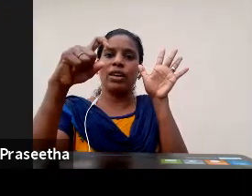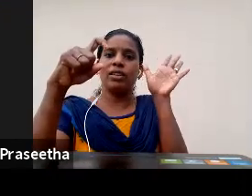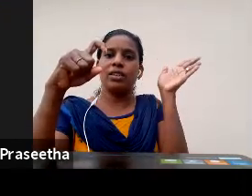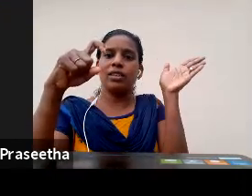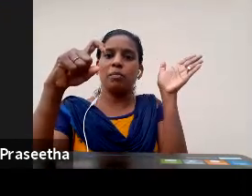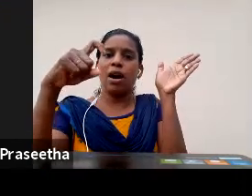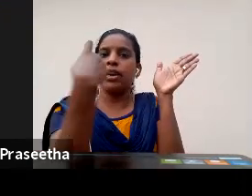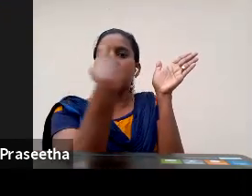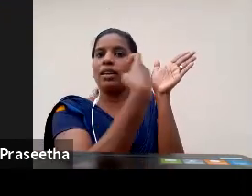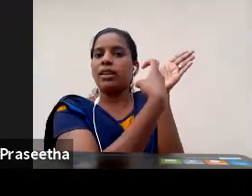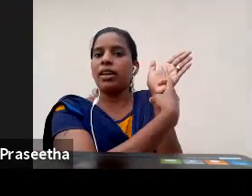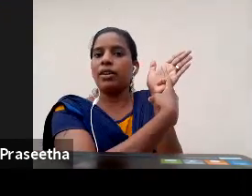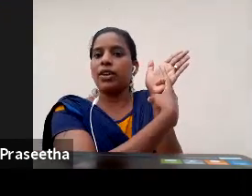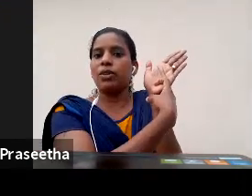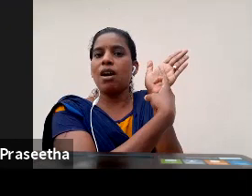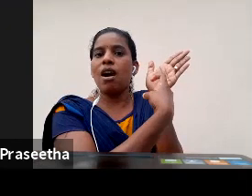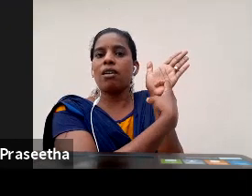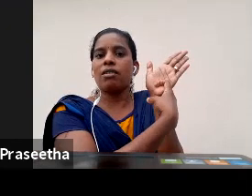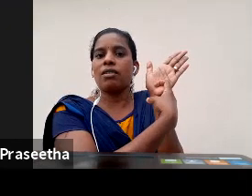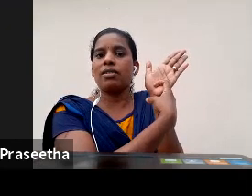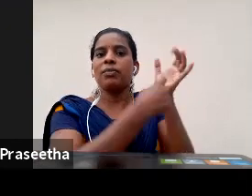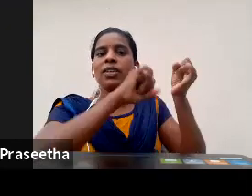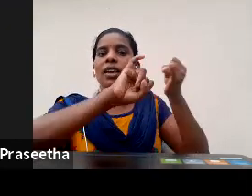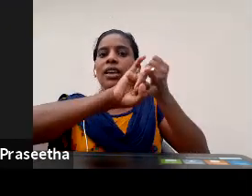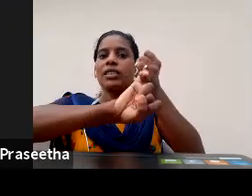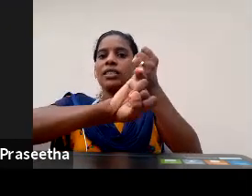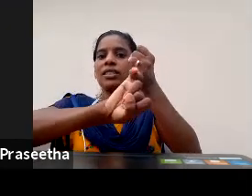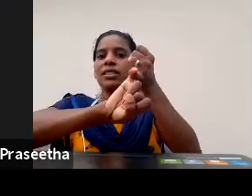ഒരു വിരല് പാമില് ഇങ്ങനെ വെക്കും ആർ. എസ്,